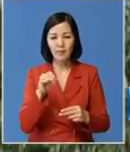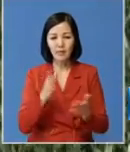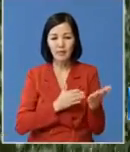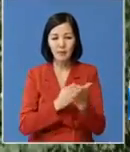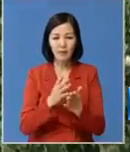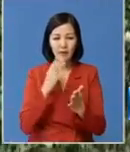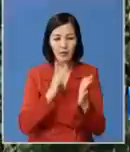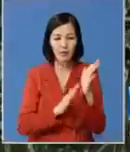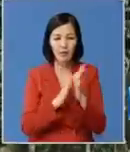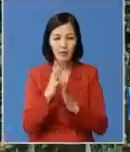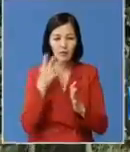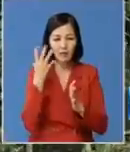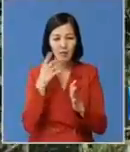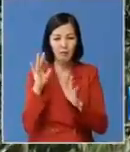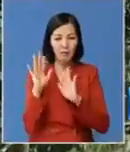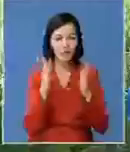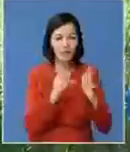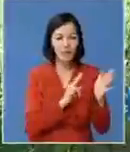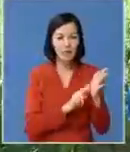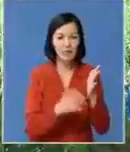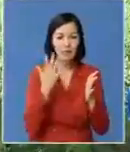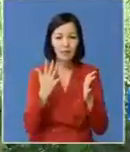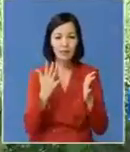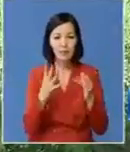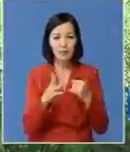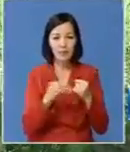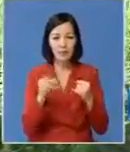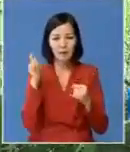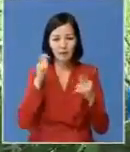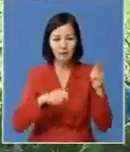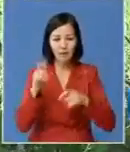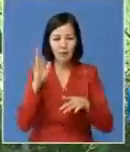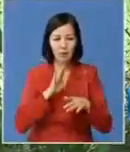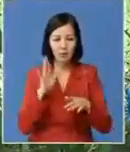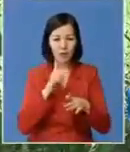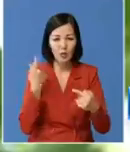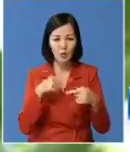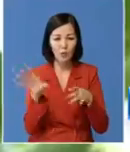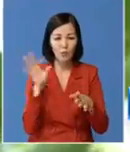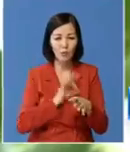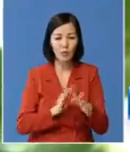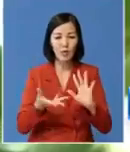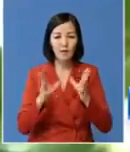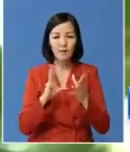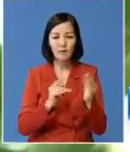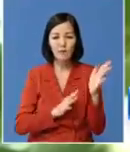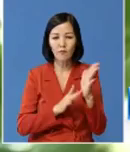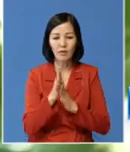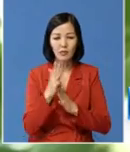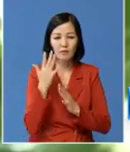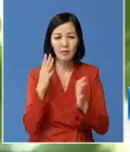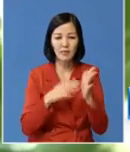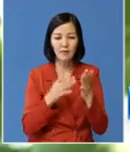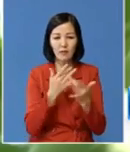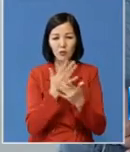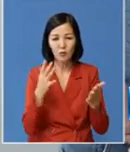направление – выращивание яблоневого сада на 75 гектарах с применением интенсивной технологии. Всего ТО выращивает 9 сортов